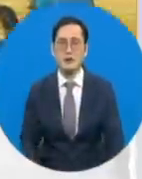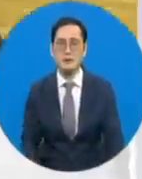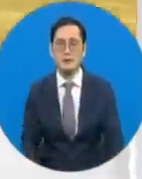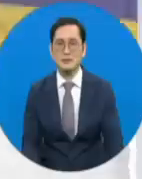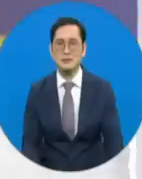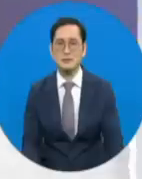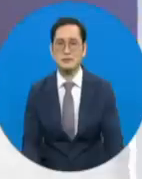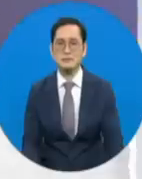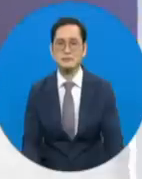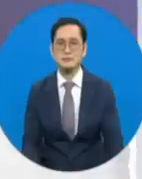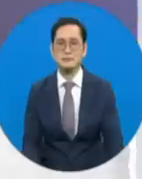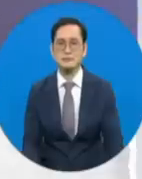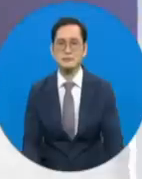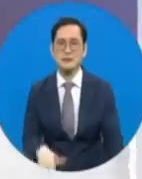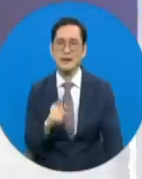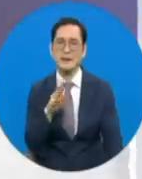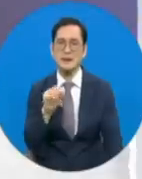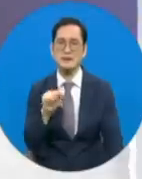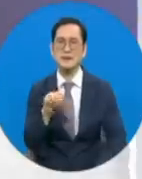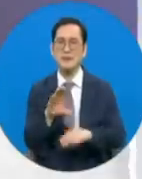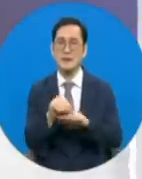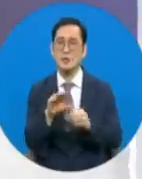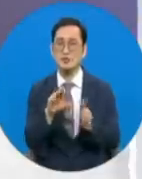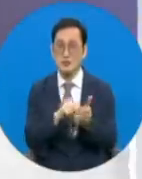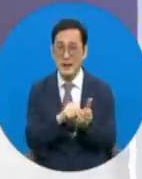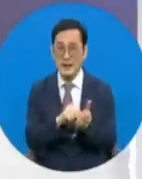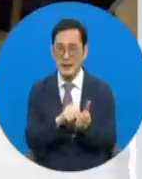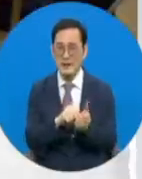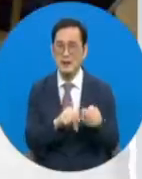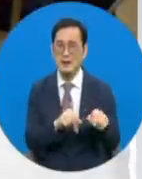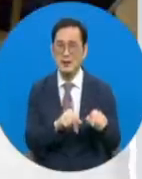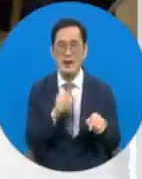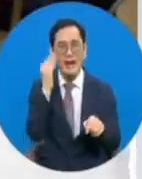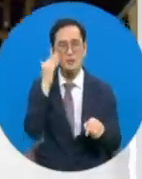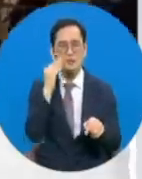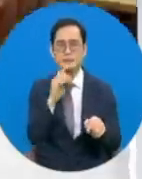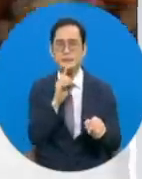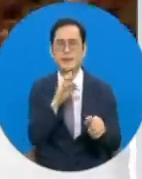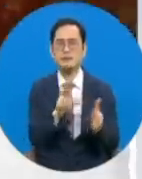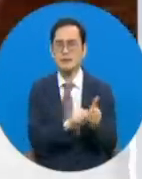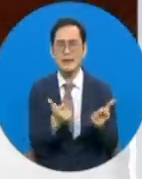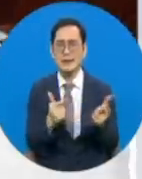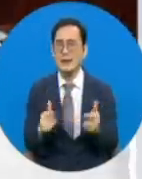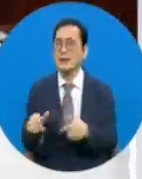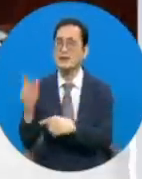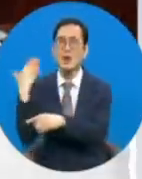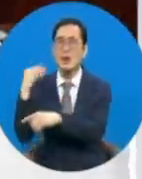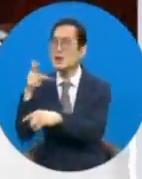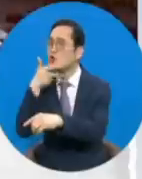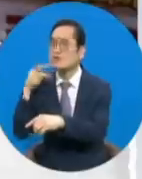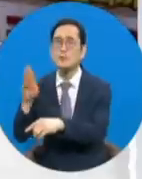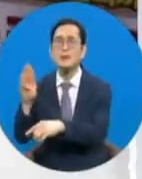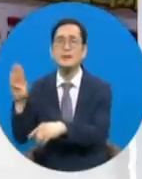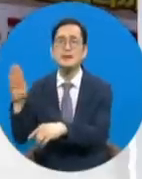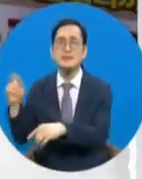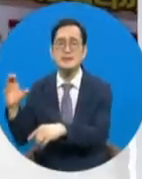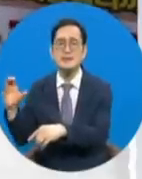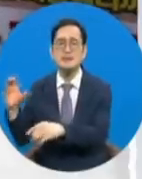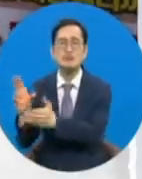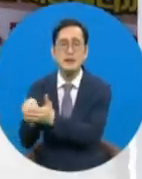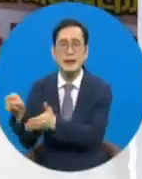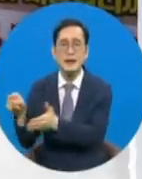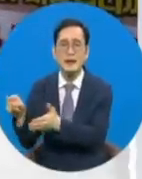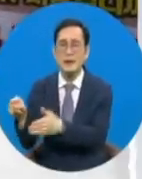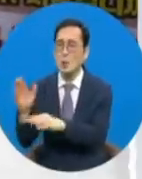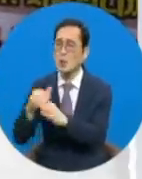공영방송 수신료 문제는 대한민국만의 문제가 아니라 영국 BBC도 2028년부터 수신료 여기에 대한 문제 해결하겠다고 하지 않습니까? 전